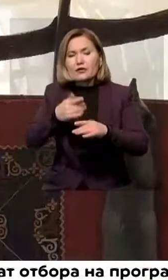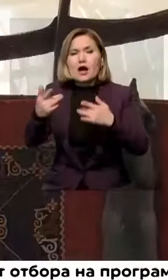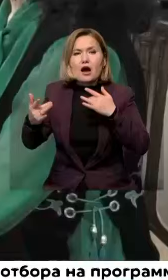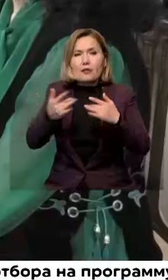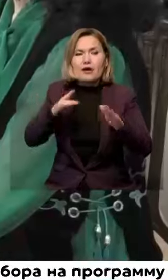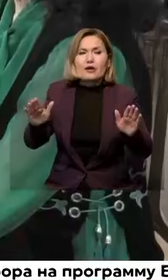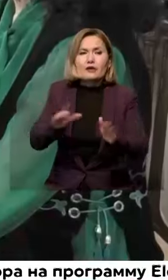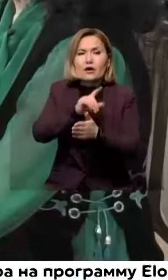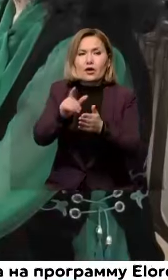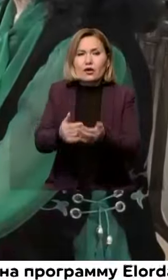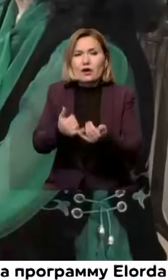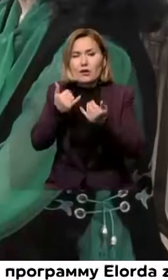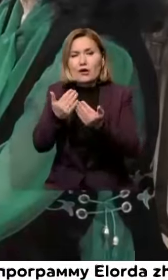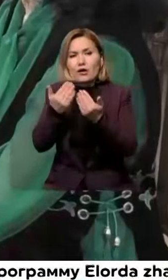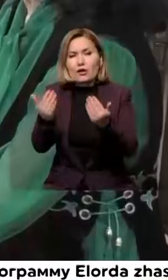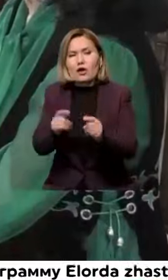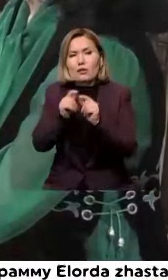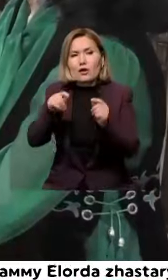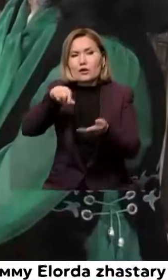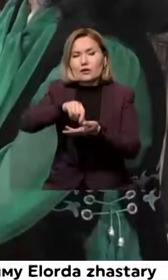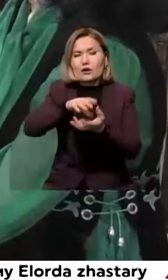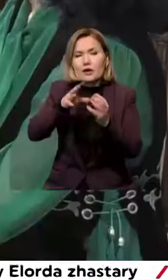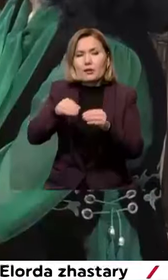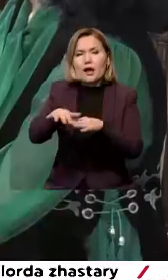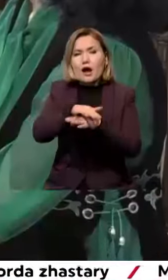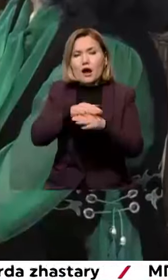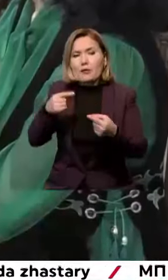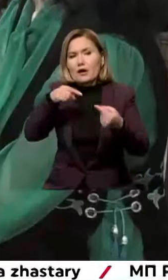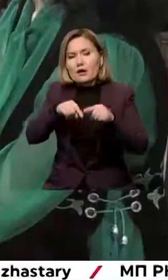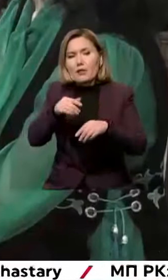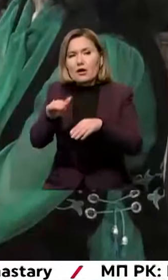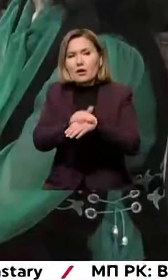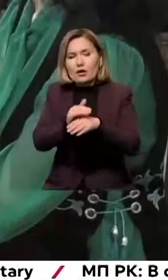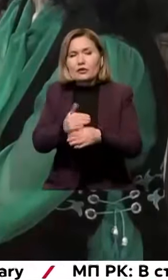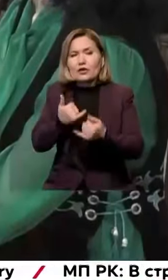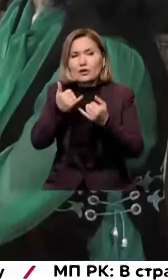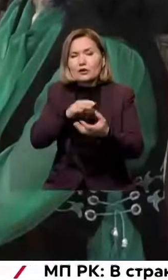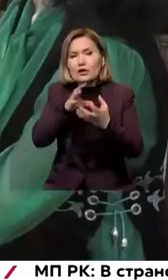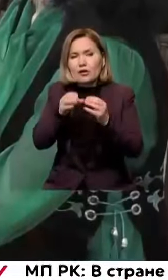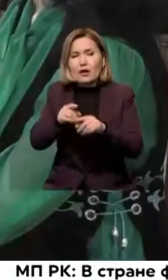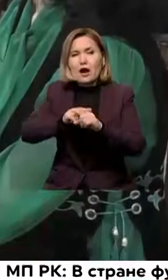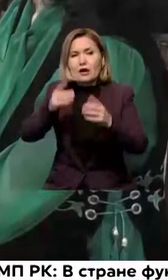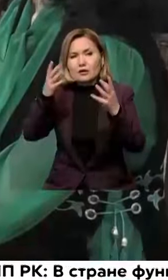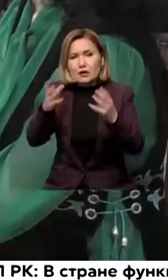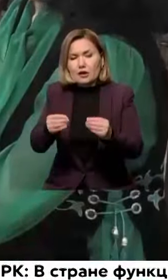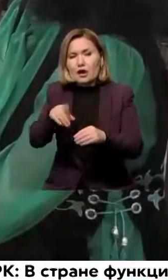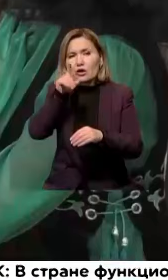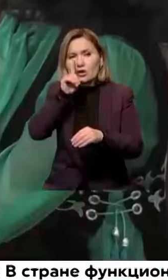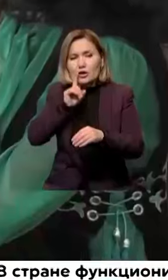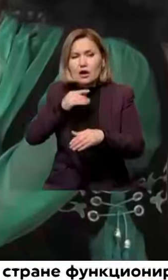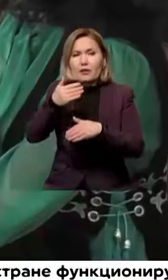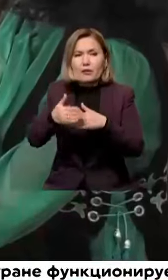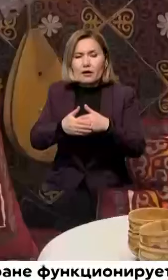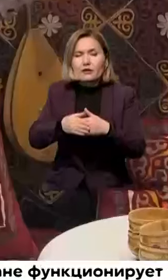мен әдет-ғұрыптары көрсетілді. Жиналған жұрт адамдардың бір-біріне жақсылық тілеп, қауышатын көрісігіні жайлы